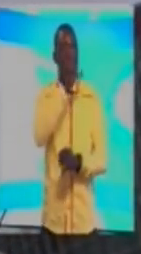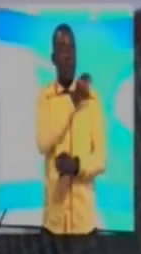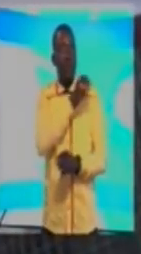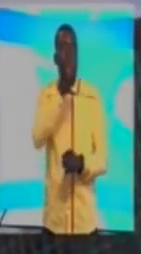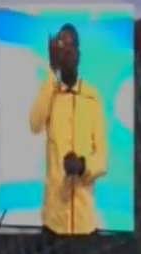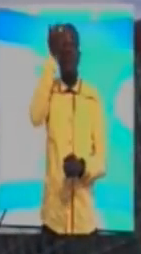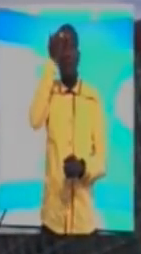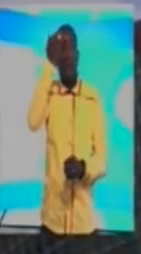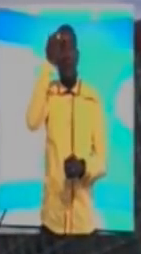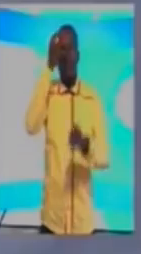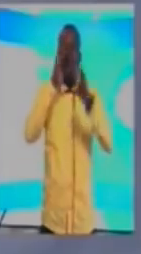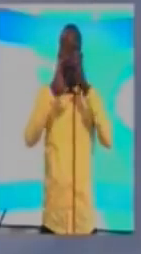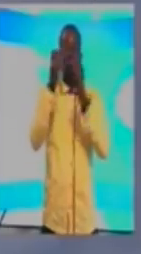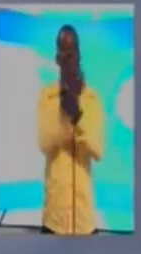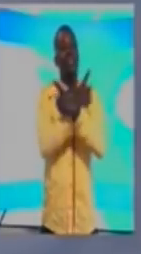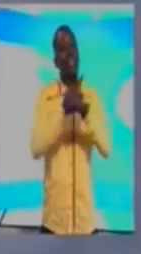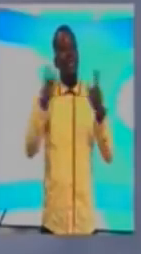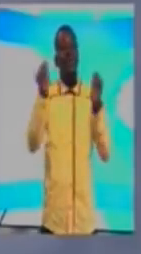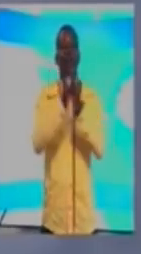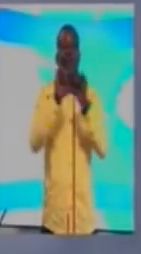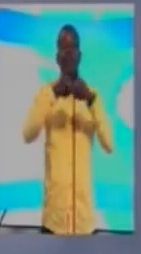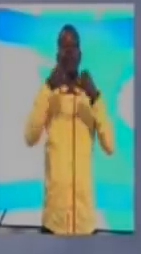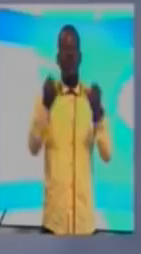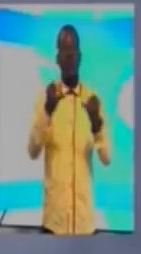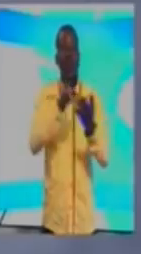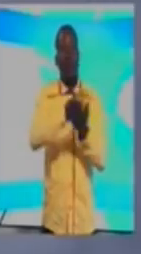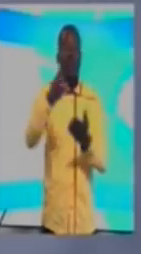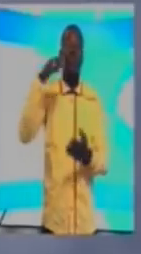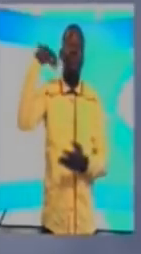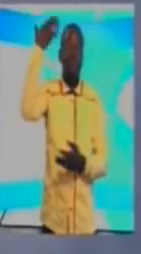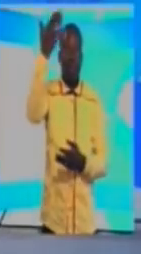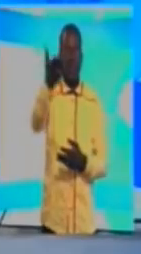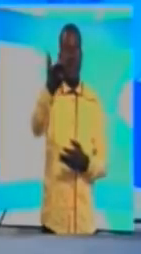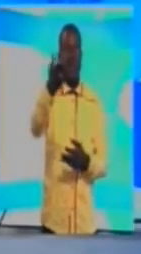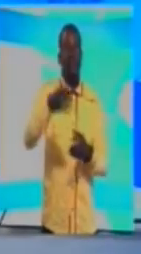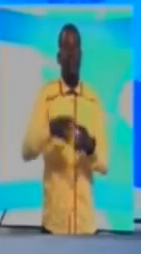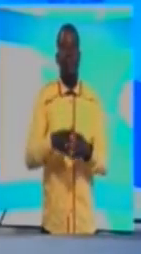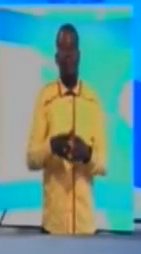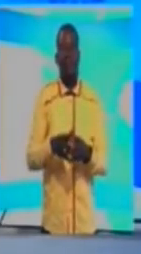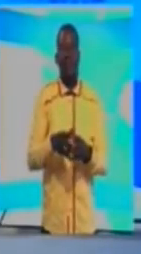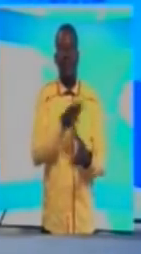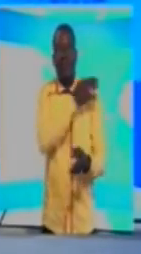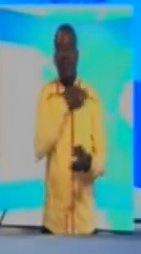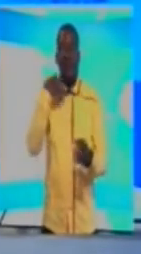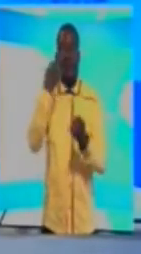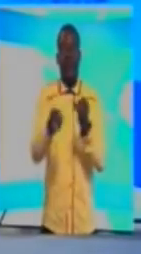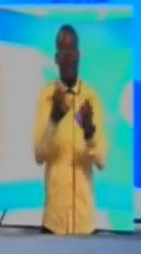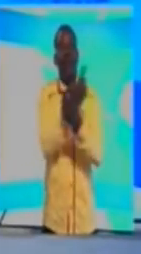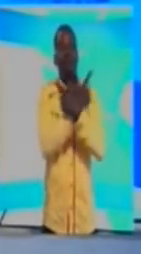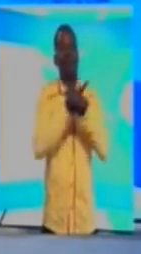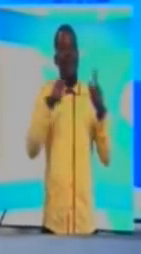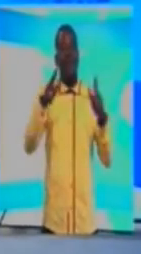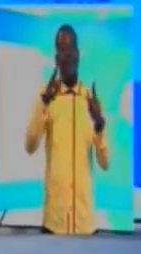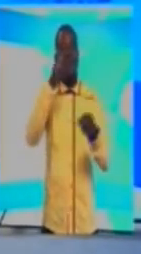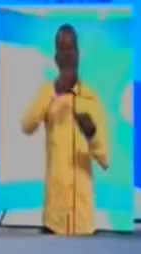savoir qu'il comptait communiquer librement avec les médias dès la semaine prochaine. Et fini la liberté pour un